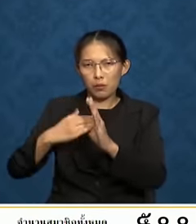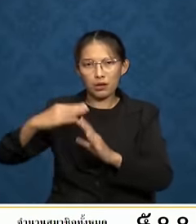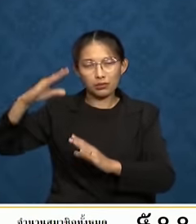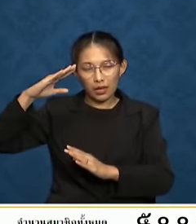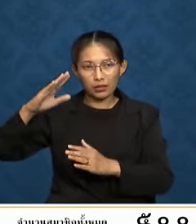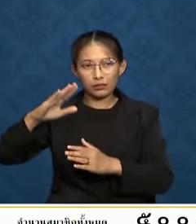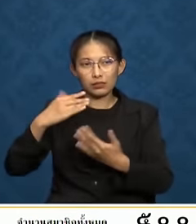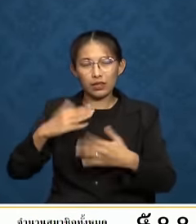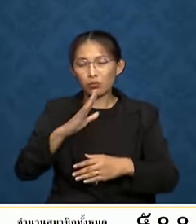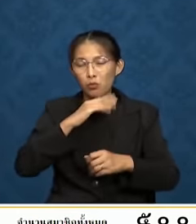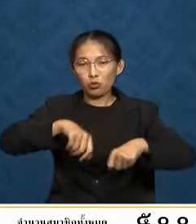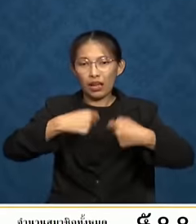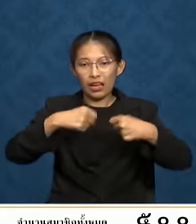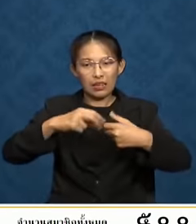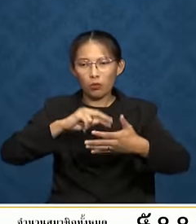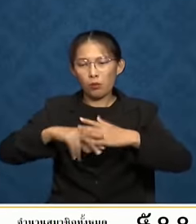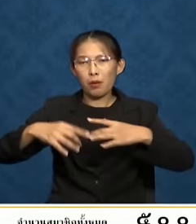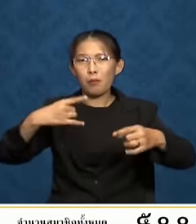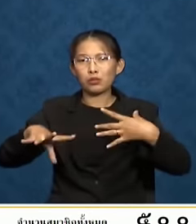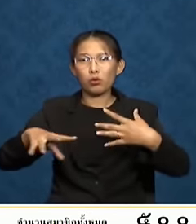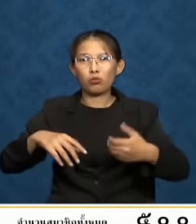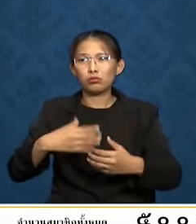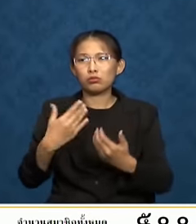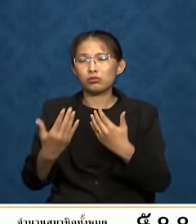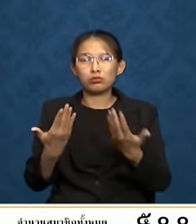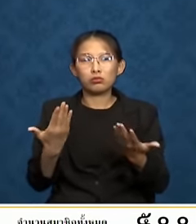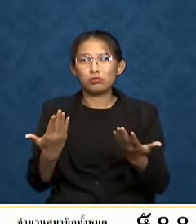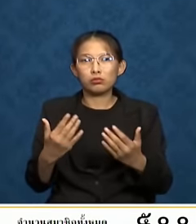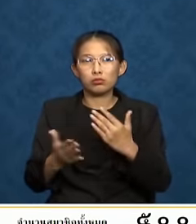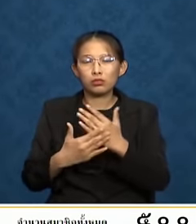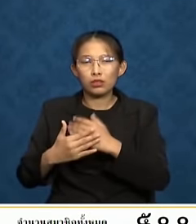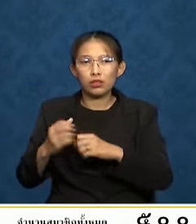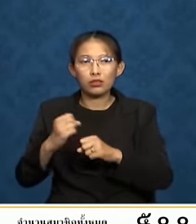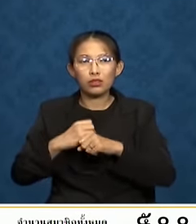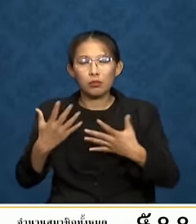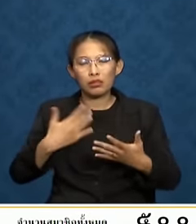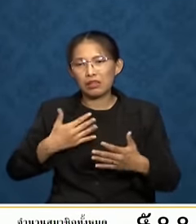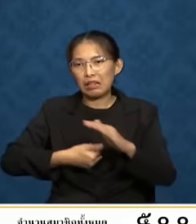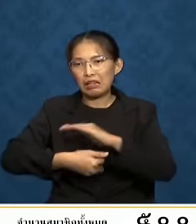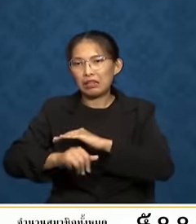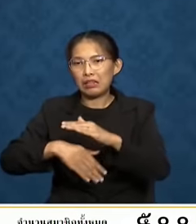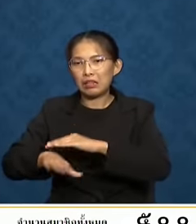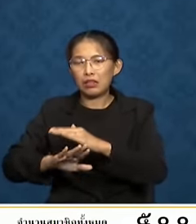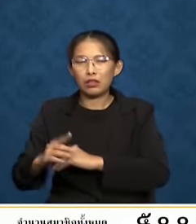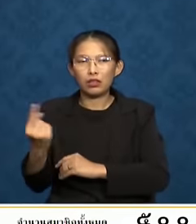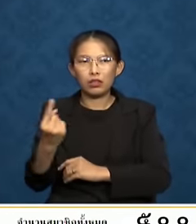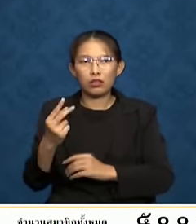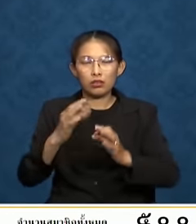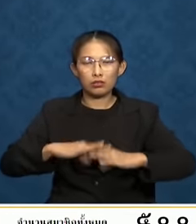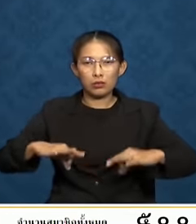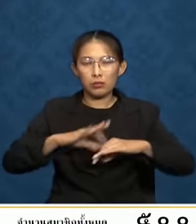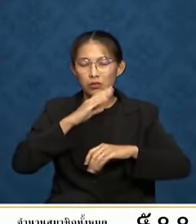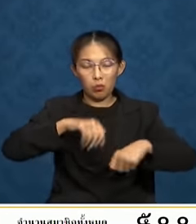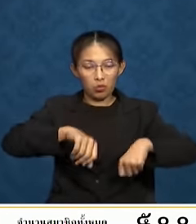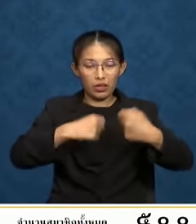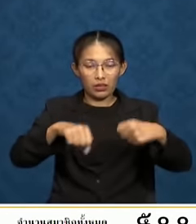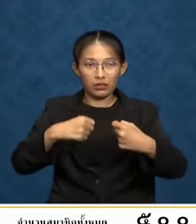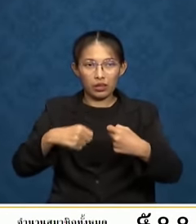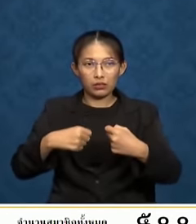ถ้าไปหักเงินเดือนเขอย่างงนี้มันสวนทางมันเป็นแรงจูงใจที่ไหนมันมีแต่ไอคนเผ่นเพราะฉนั้นไอ้ที่ทำถ้าหักแบบนั้น